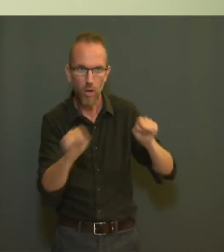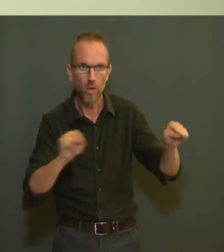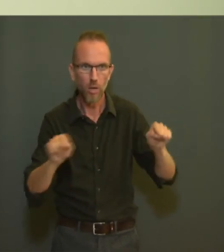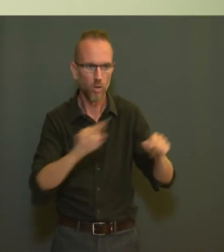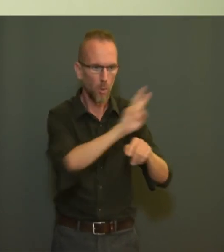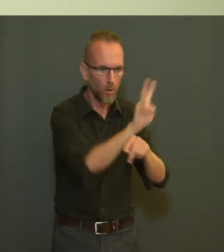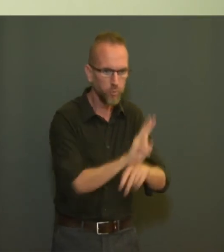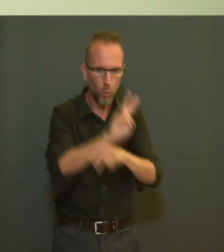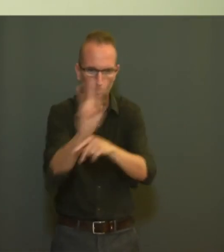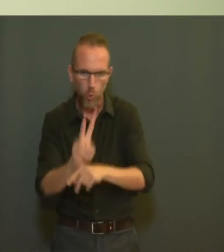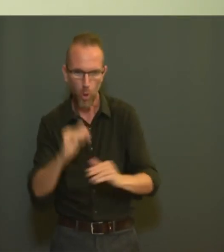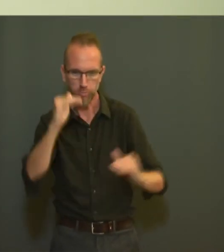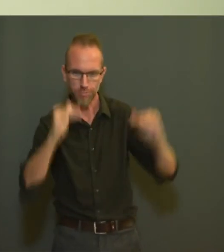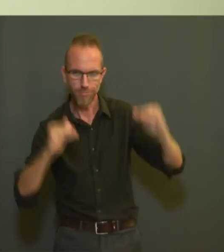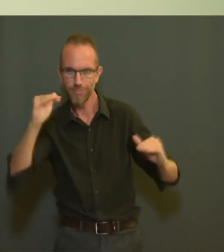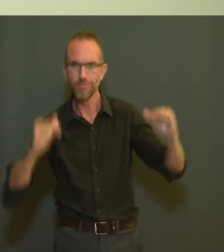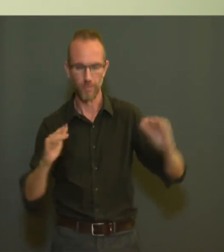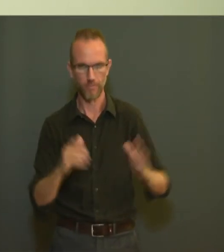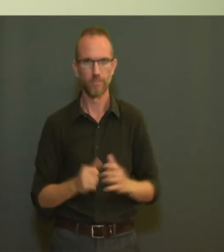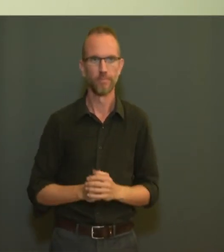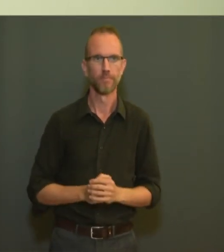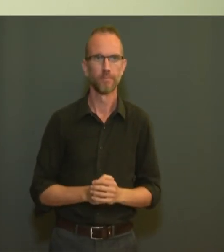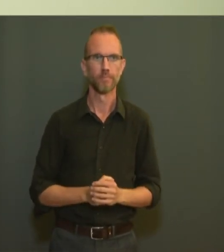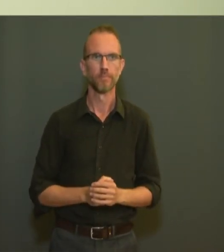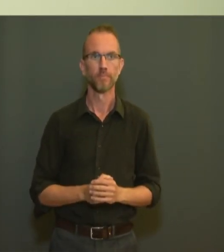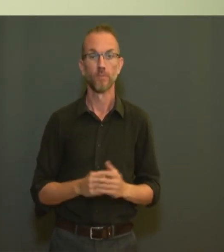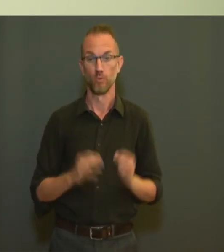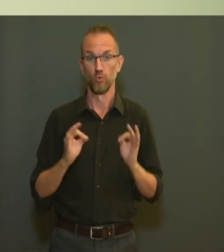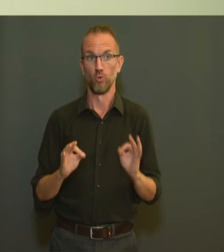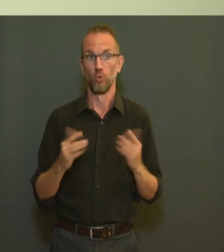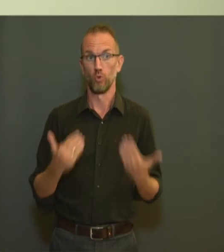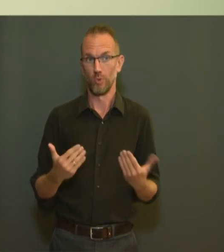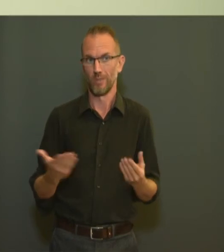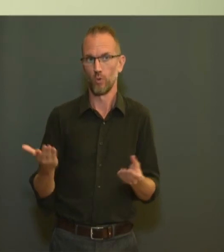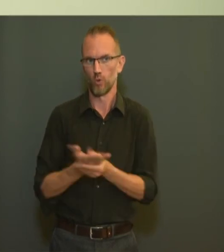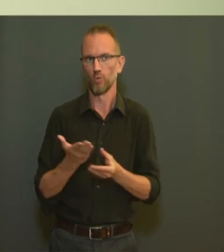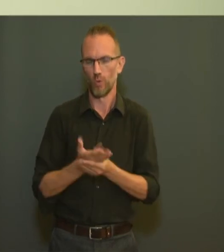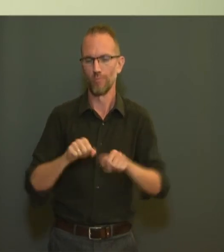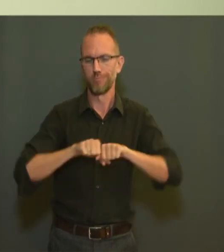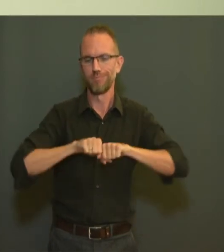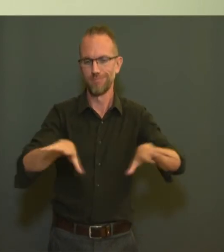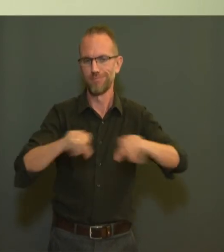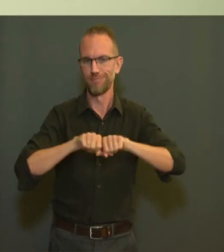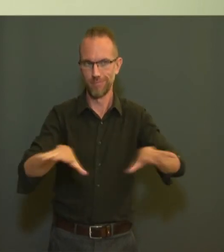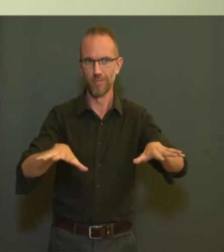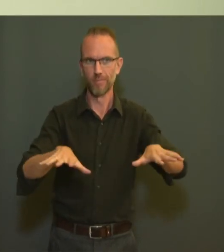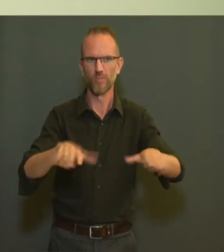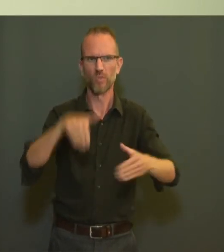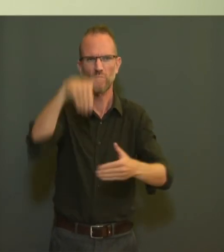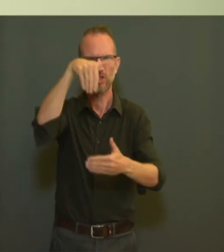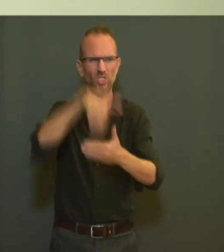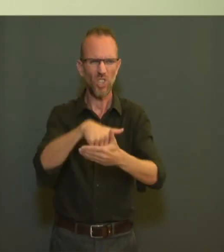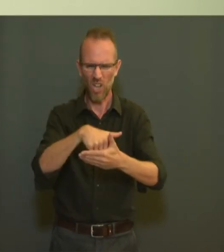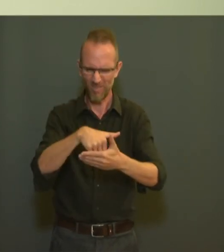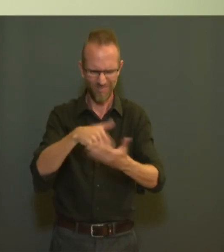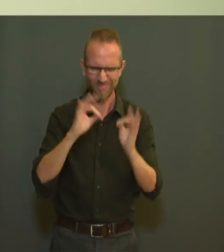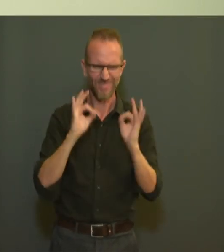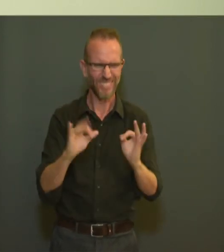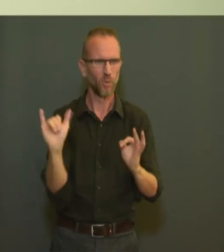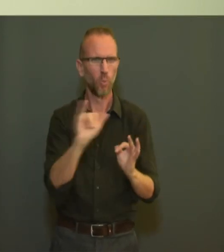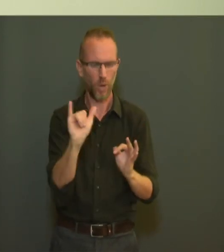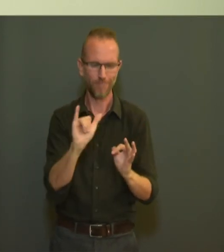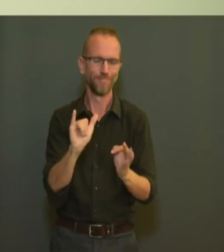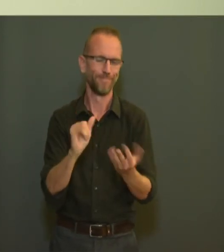Effectivement, aujourd'hui est publié un document qui va détailler comment sera fait le